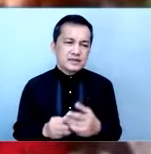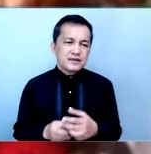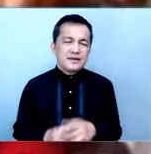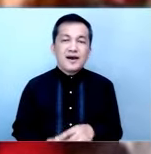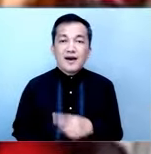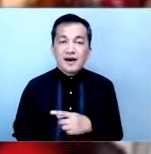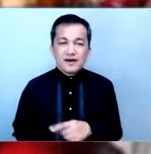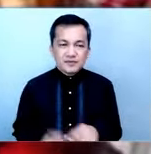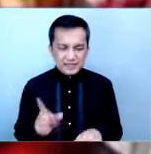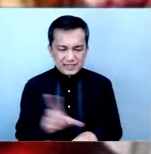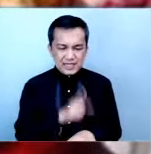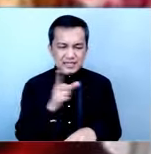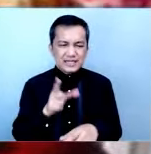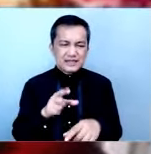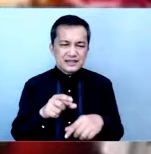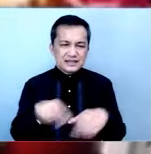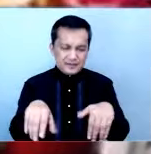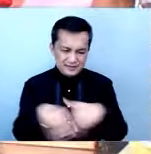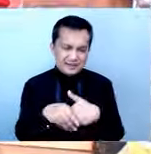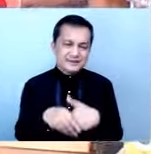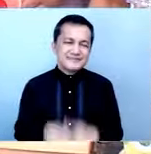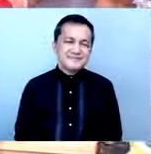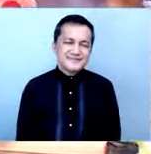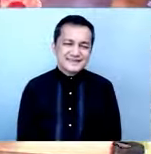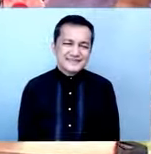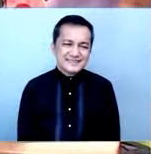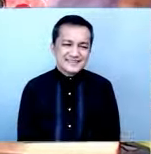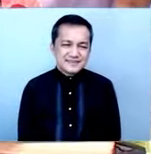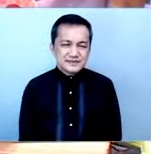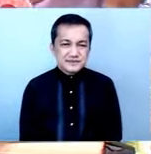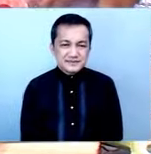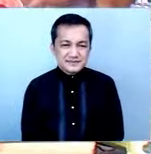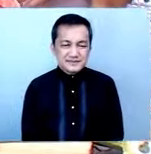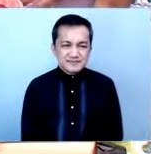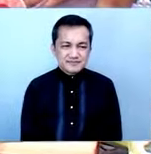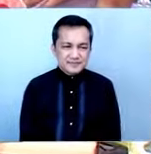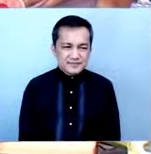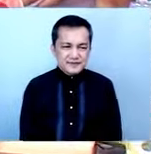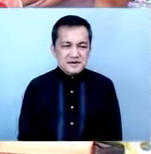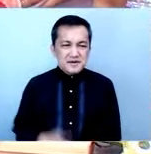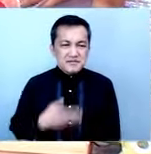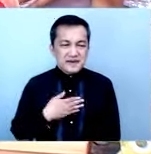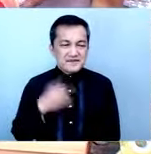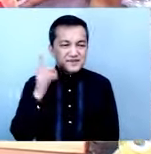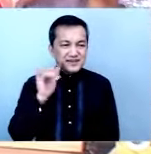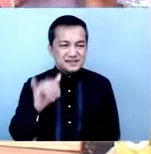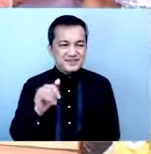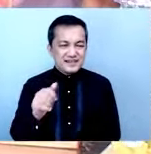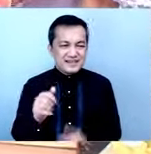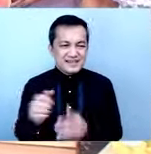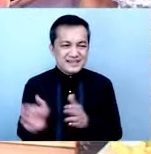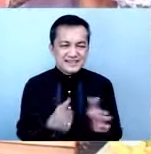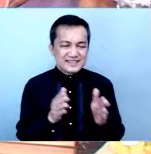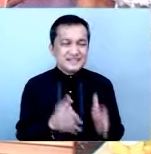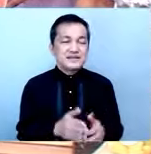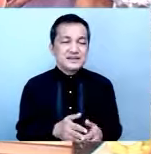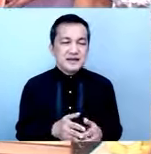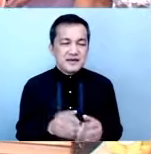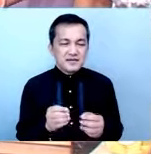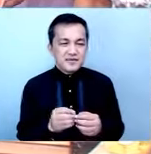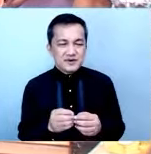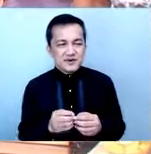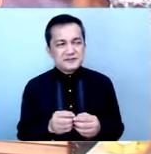na silang kasal. Parang me. That's why I call it my forever arrangement. Kasi parang mas galante